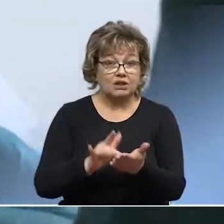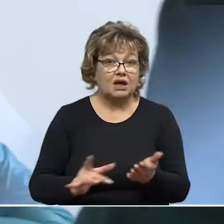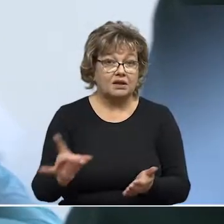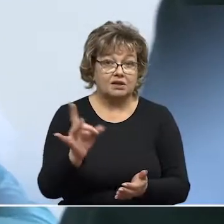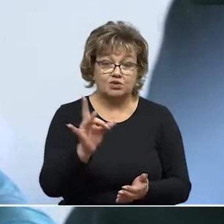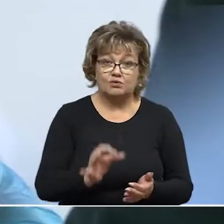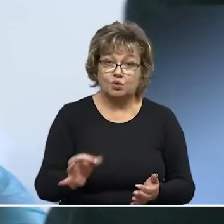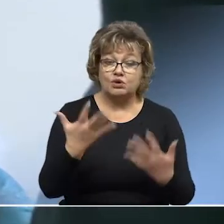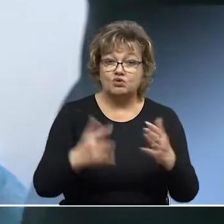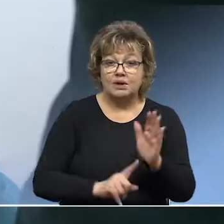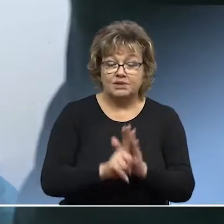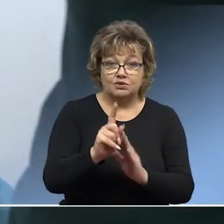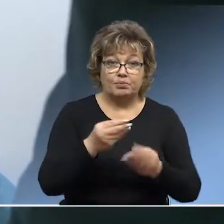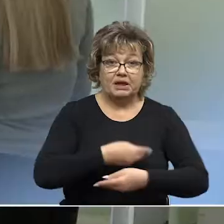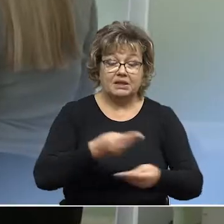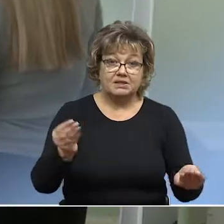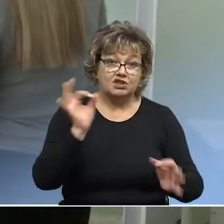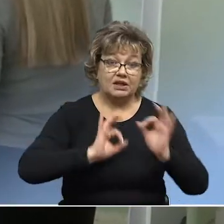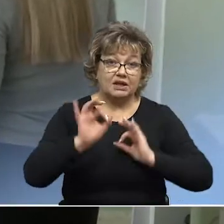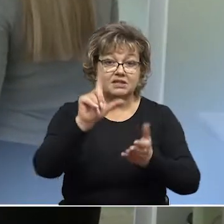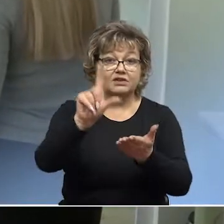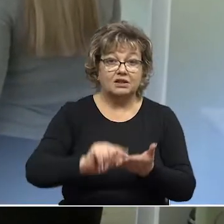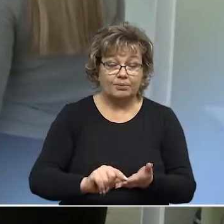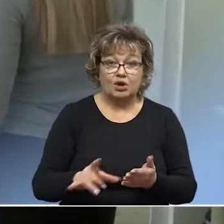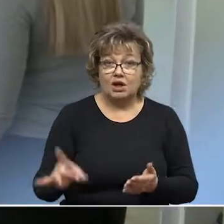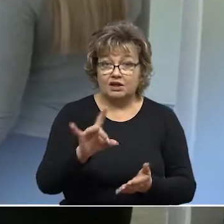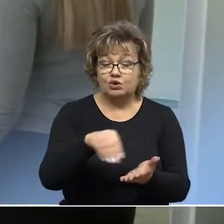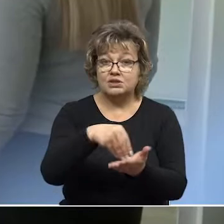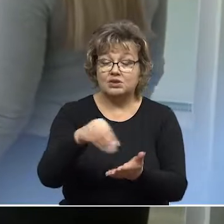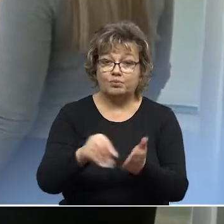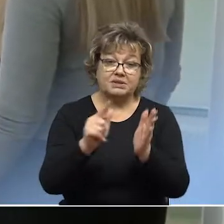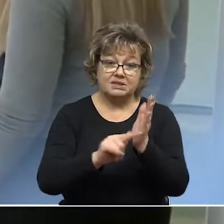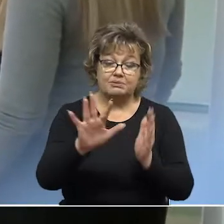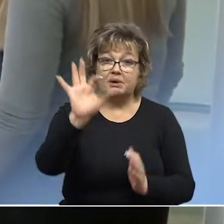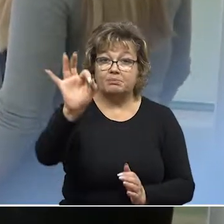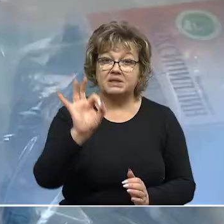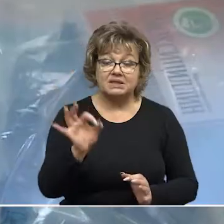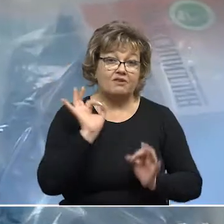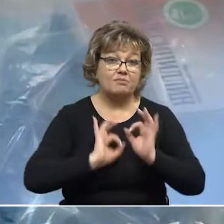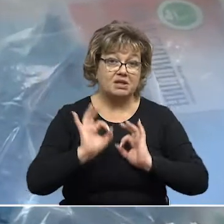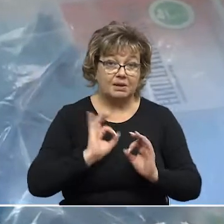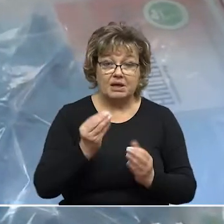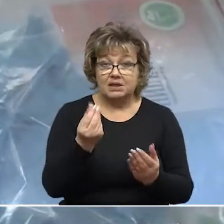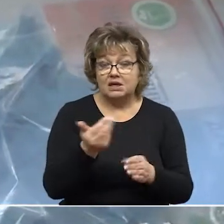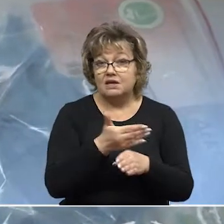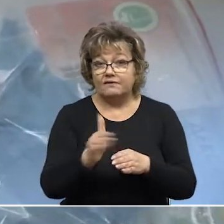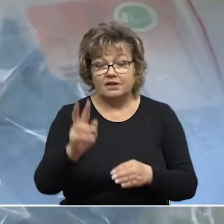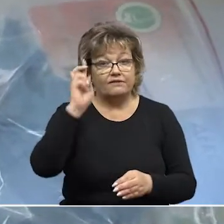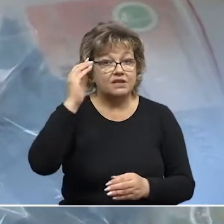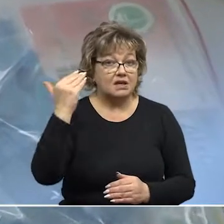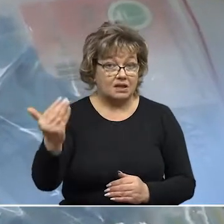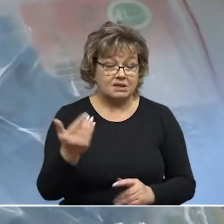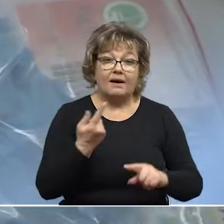Города и районы Ростовской области уже приступили к раздаче лекарственных наборов. Регион закупил 75% медикаментов на деньги,